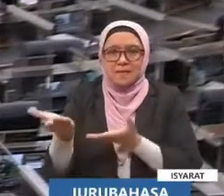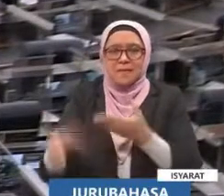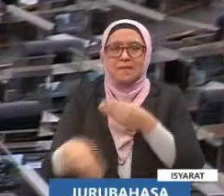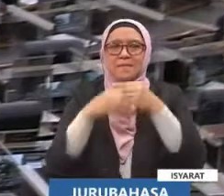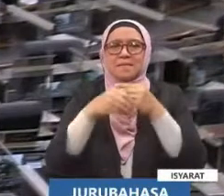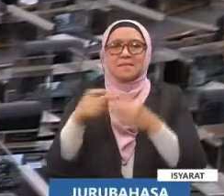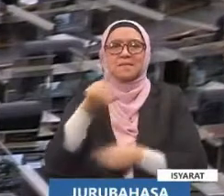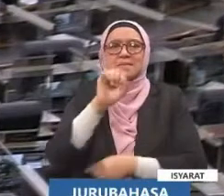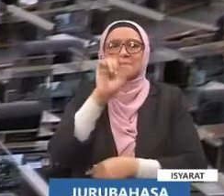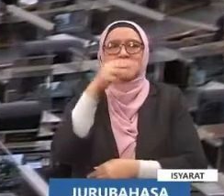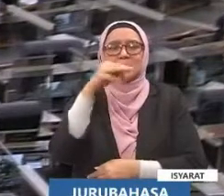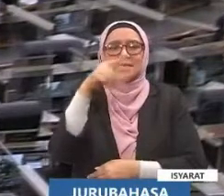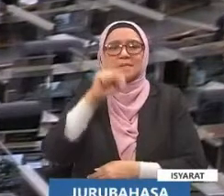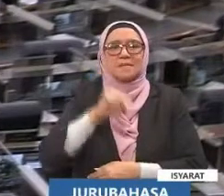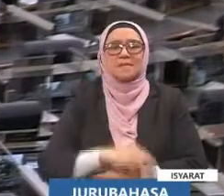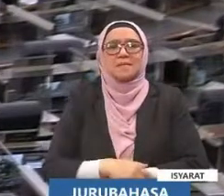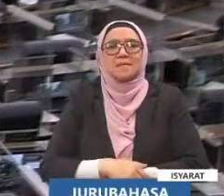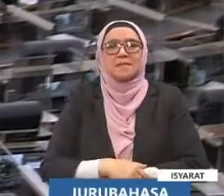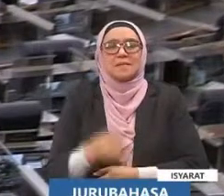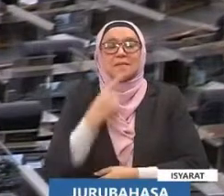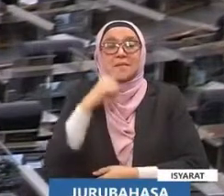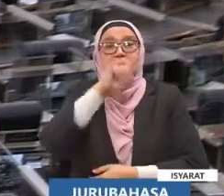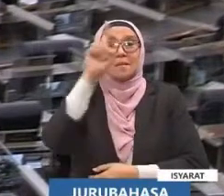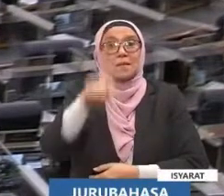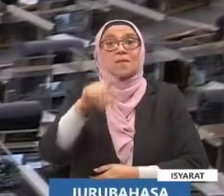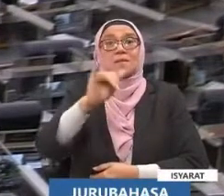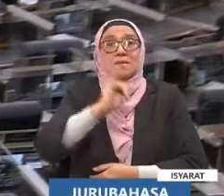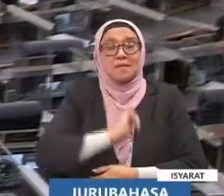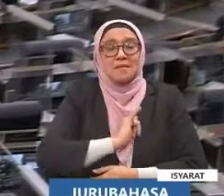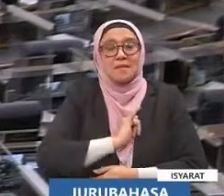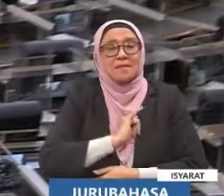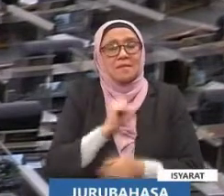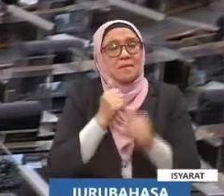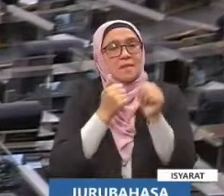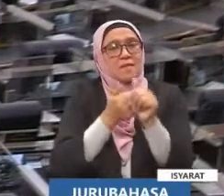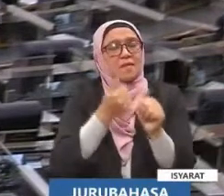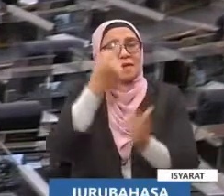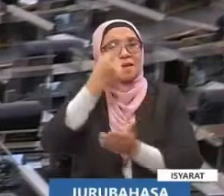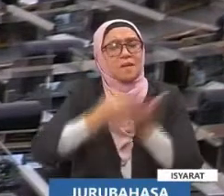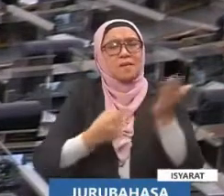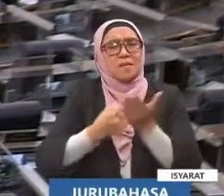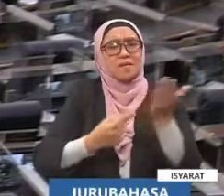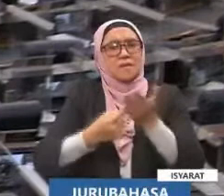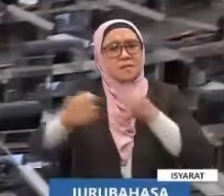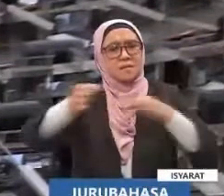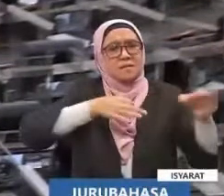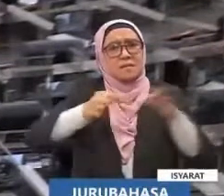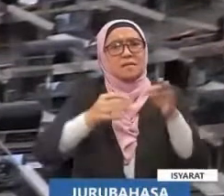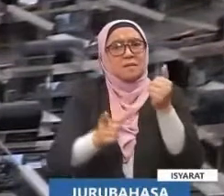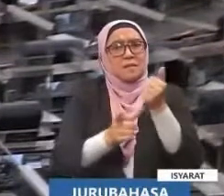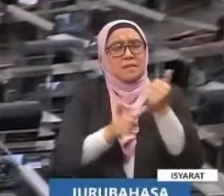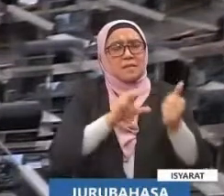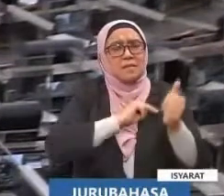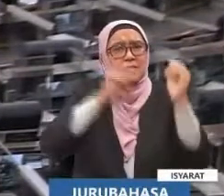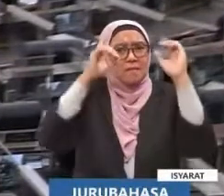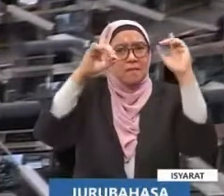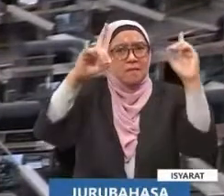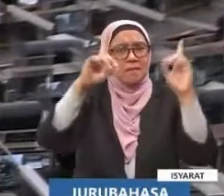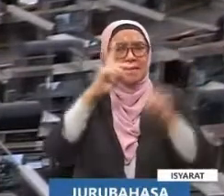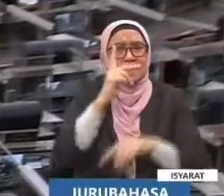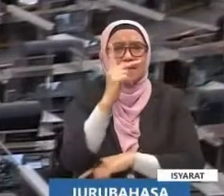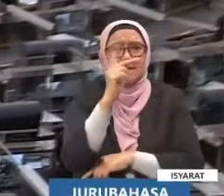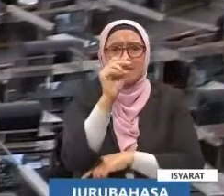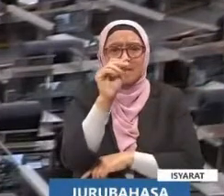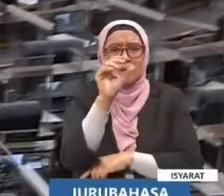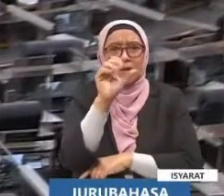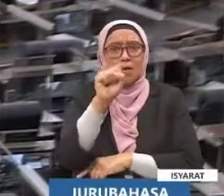soalan saya am menurut apa yang diberikan oleh Yan yang Bro mati para menteri house